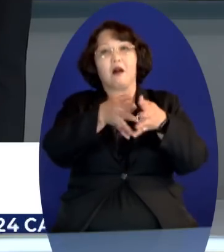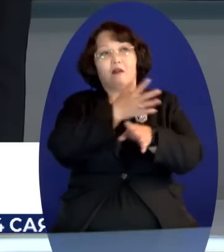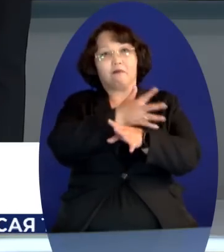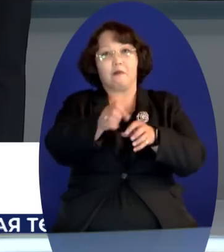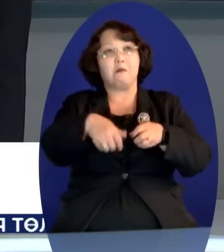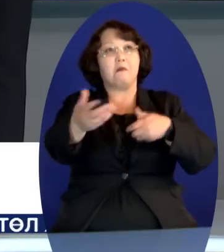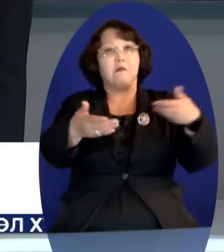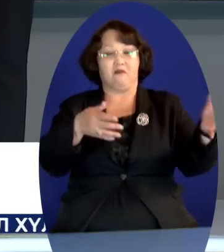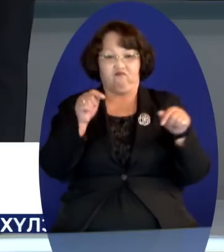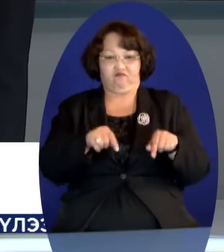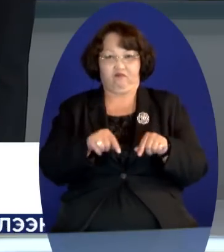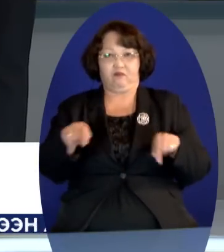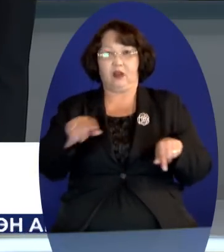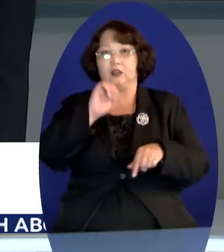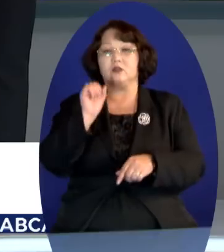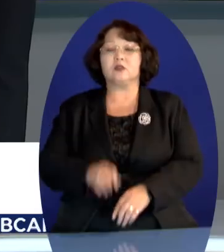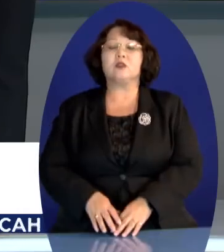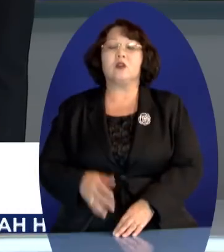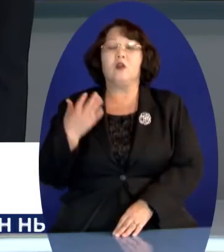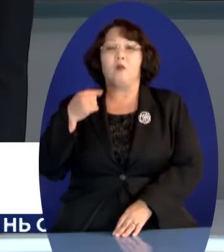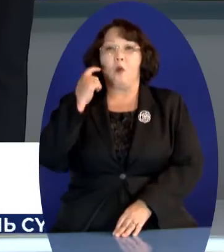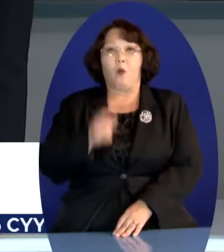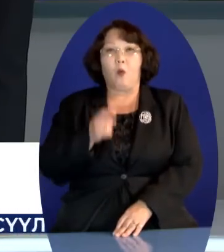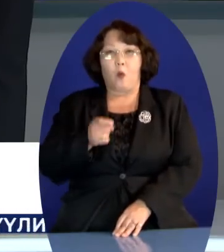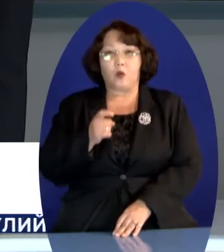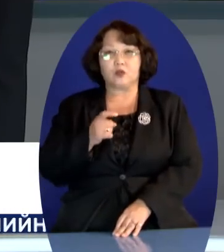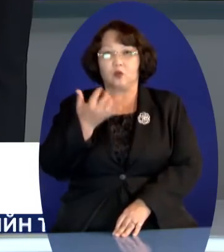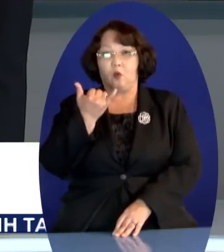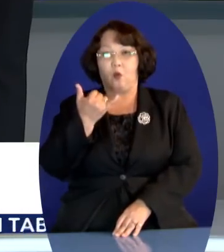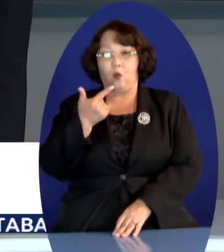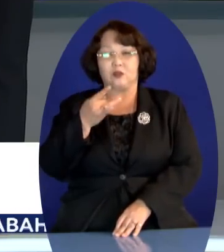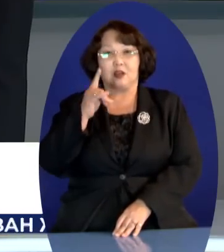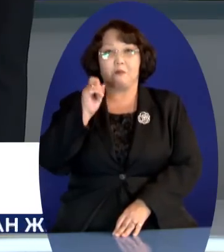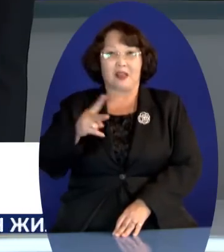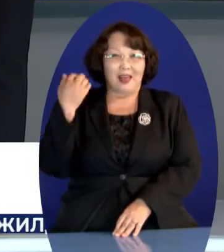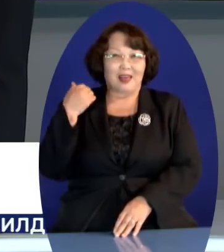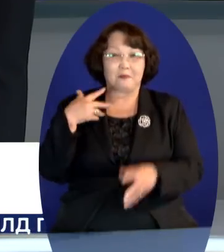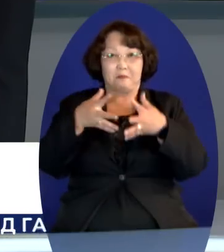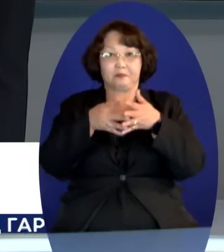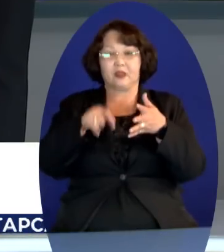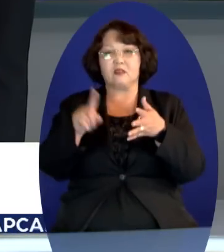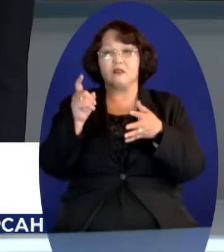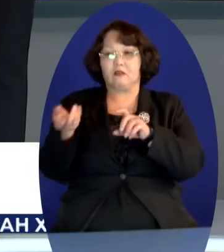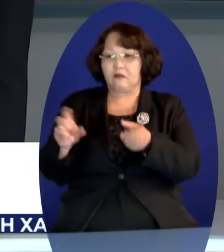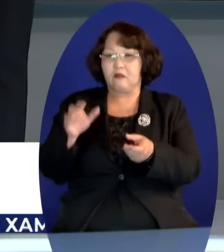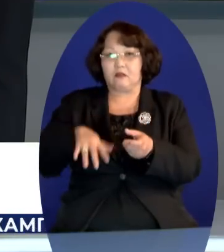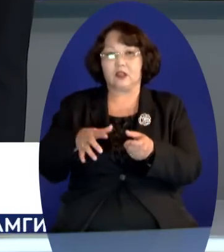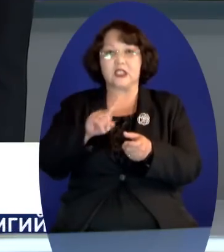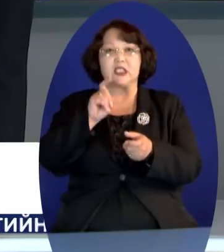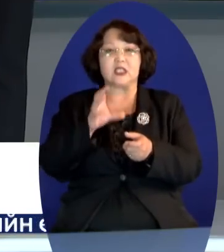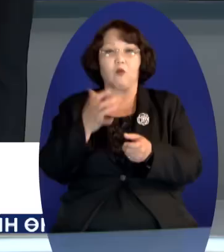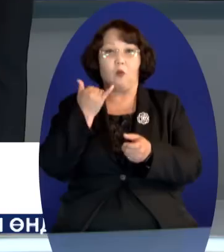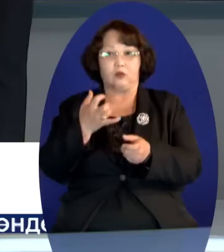бидэнд өглөө. За харин хуучны угсрамл барилгуудын карантинаас одоо зэвтээ ус гоожих тохиолдол өнөөдрийн байдлаар ерөн